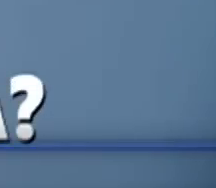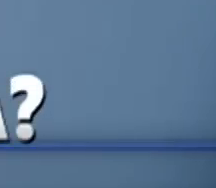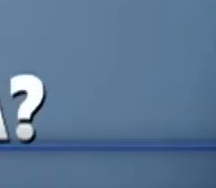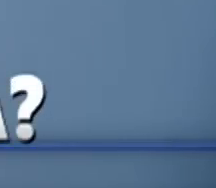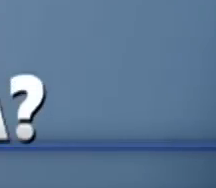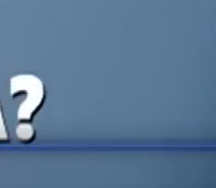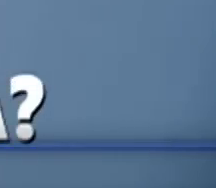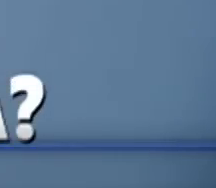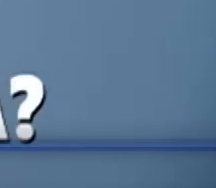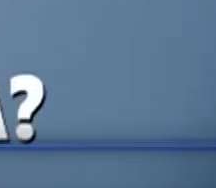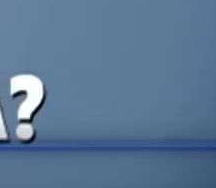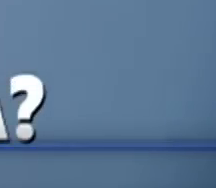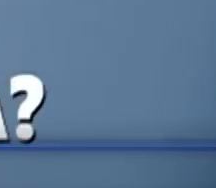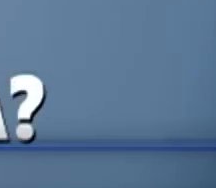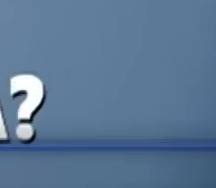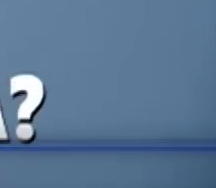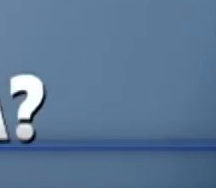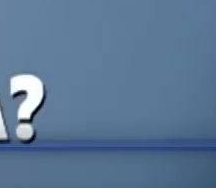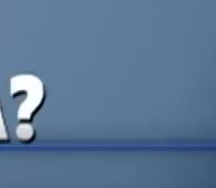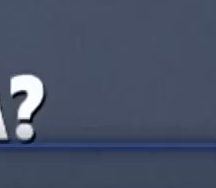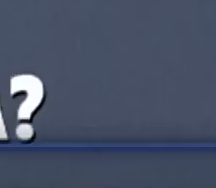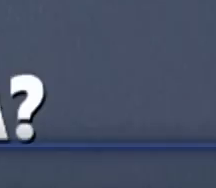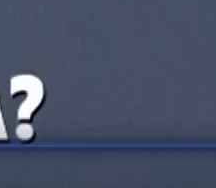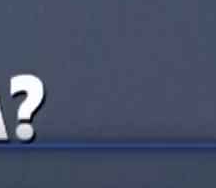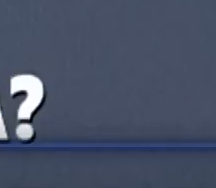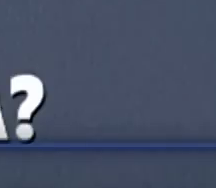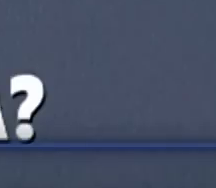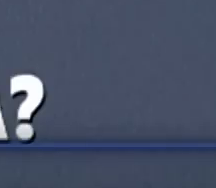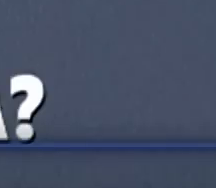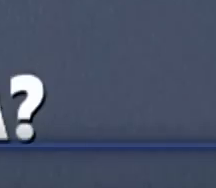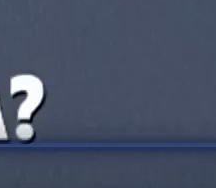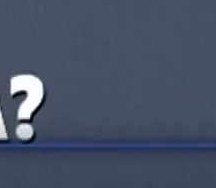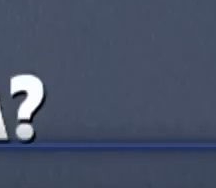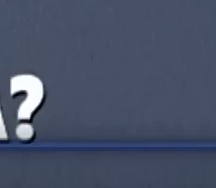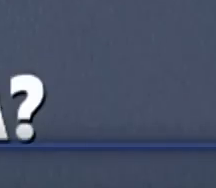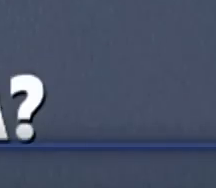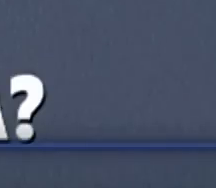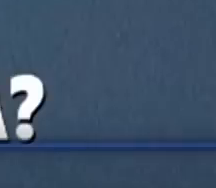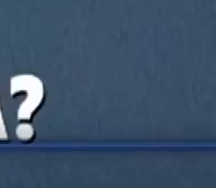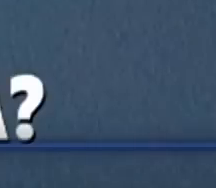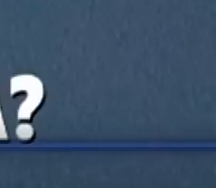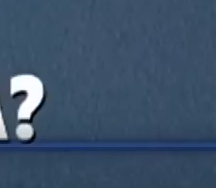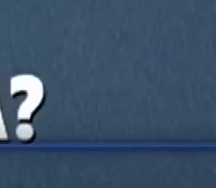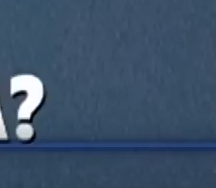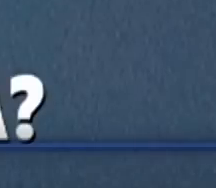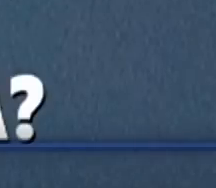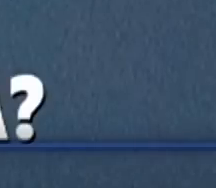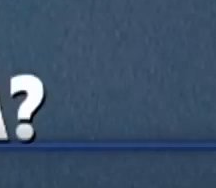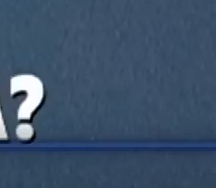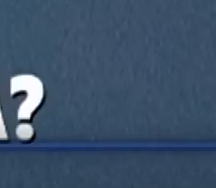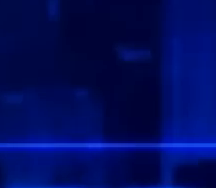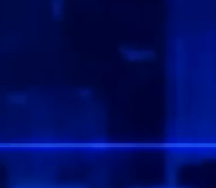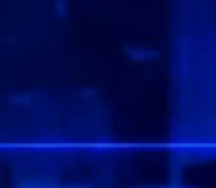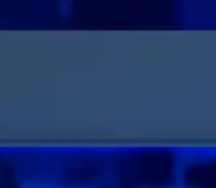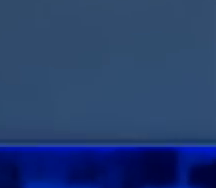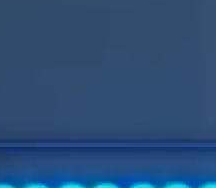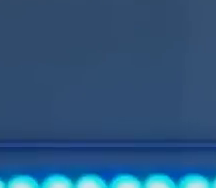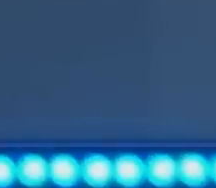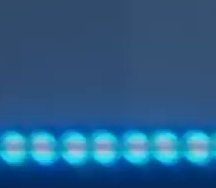Abangan, balloon na ginagamit daw ng China pang espiya na mataan sa ibabaw ng Pentagon sa Amerika.